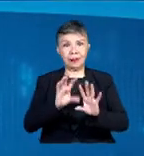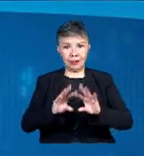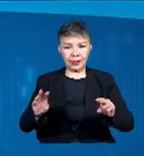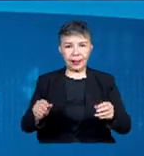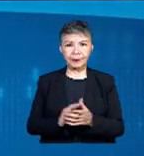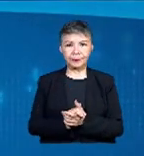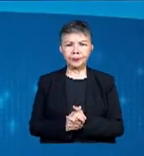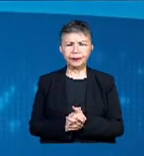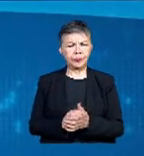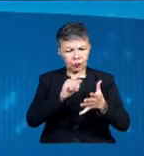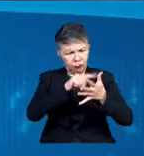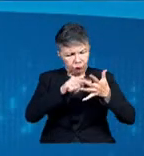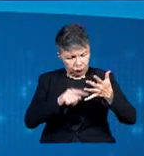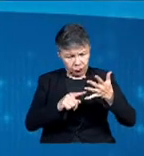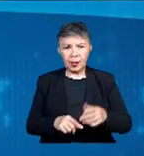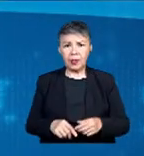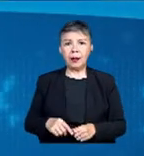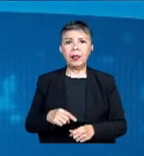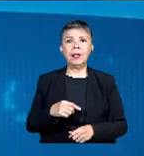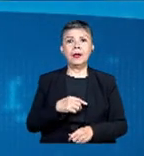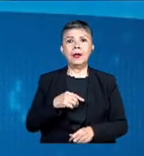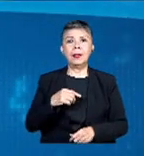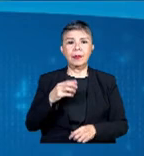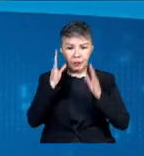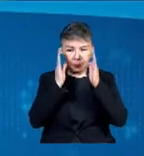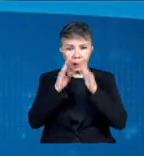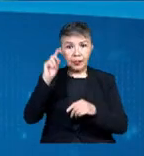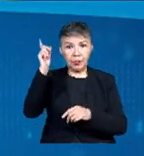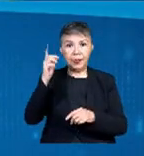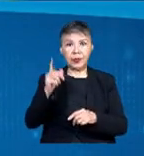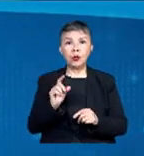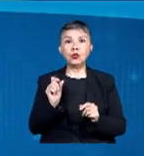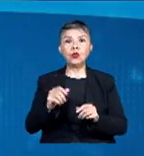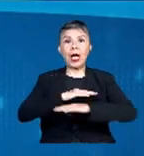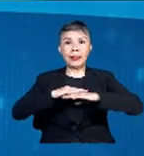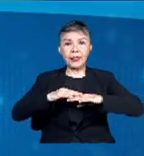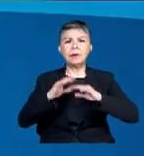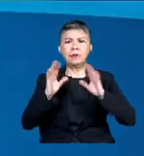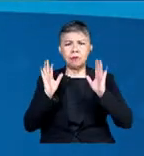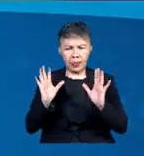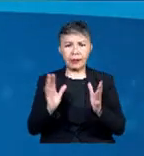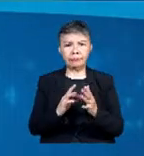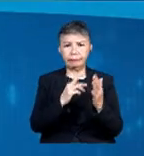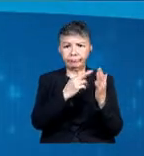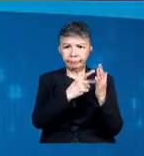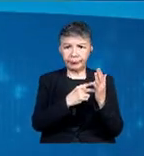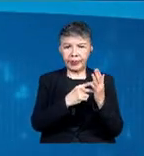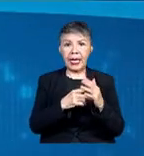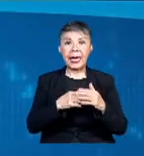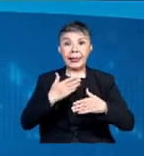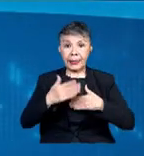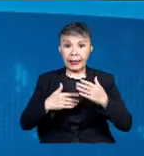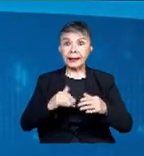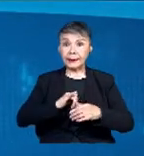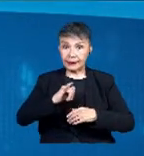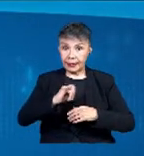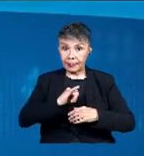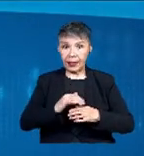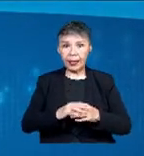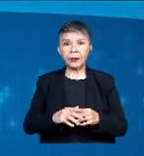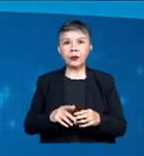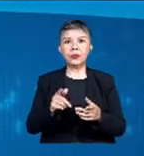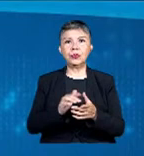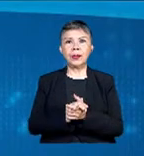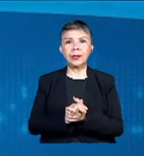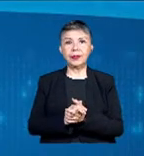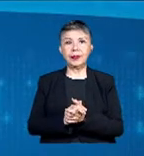biasa perhatian pemerintah sekarang ini dan tentu ini akan kita teruskan.